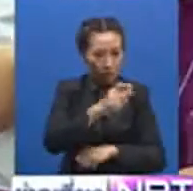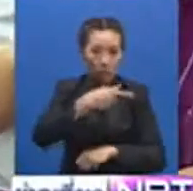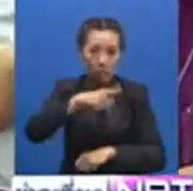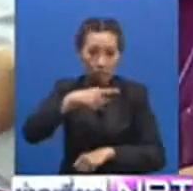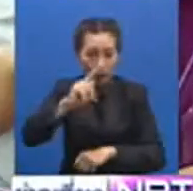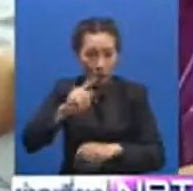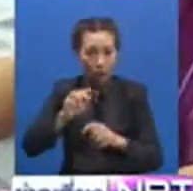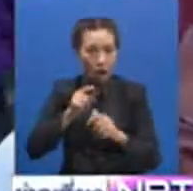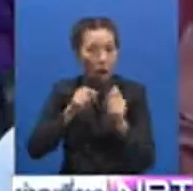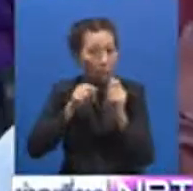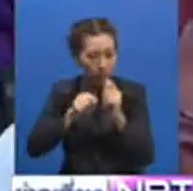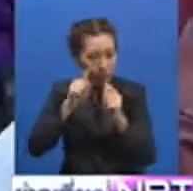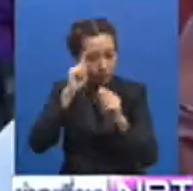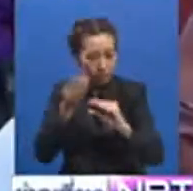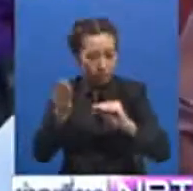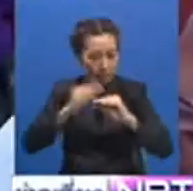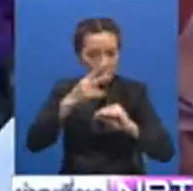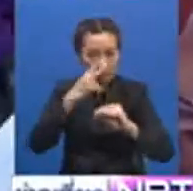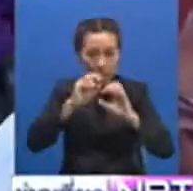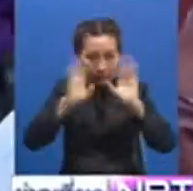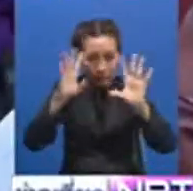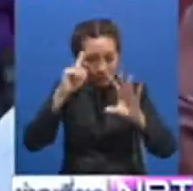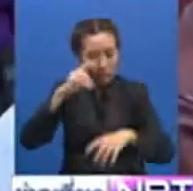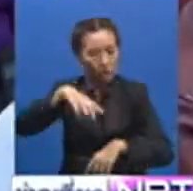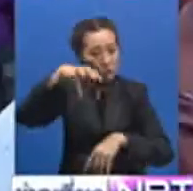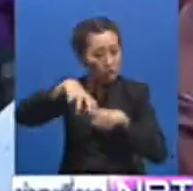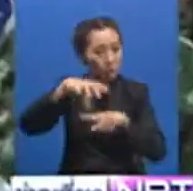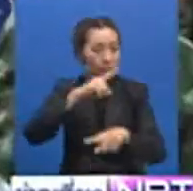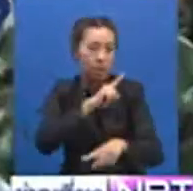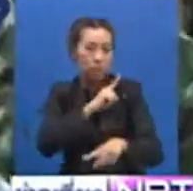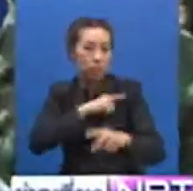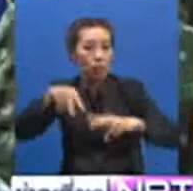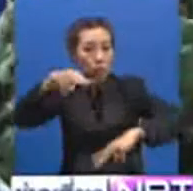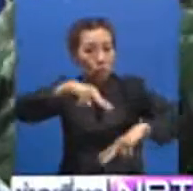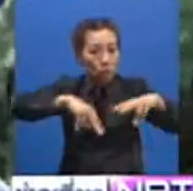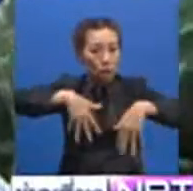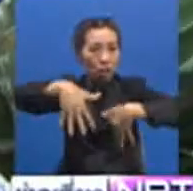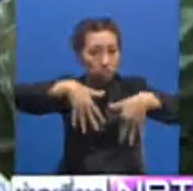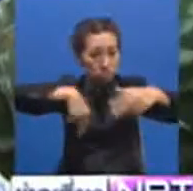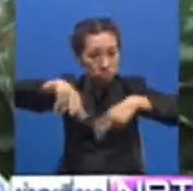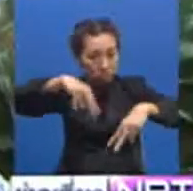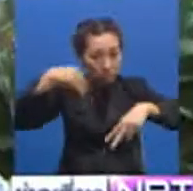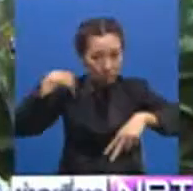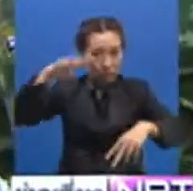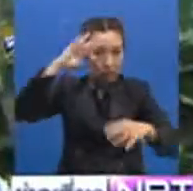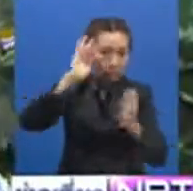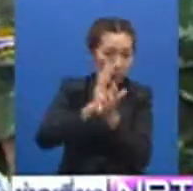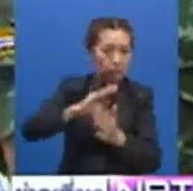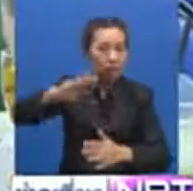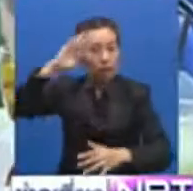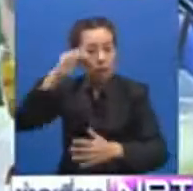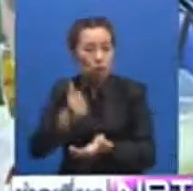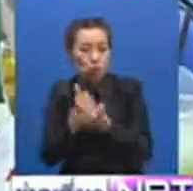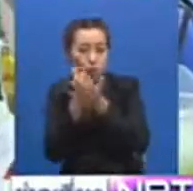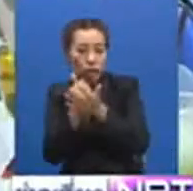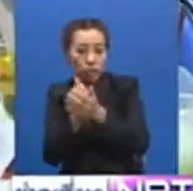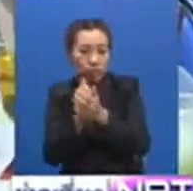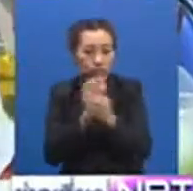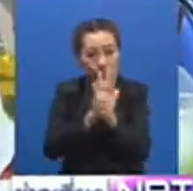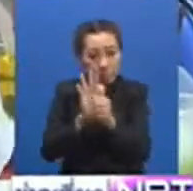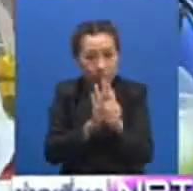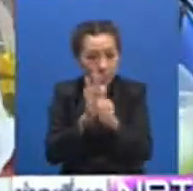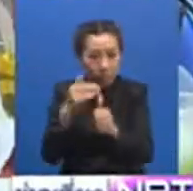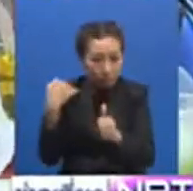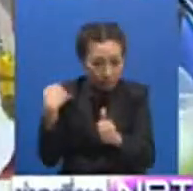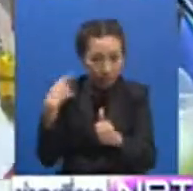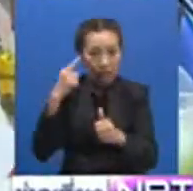รูปประธรรมมากขึ้นและให้เป็นหน่วยงานหลักดูแลในพื้นที่โดยจะมีตำรวจทหารคอยดูแลเป็นพี่เลี้ยงไข้นอกจากนั้น